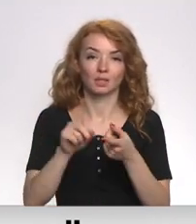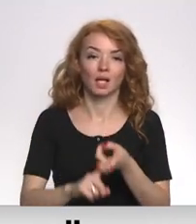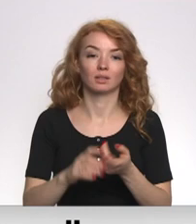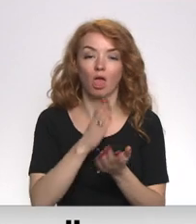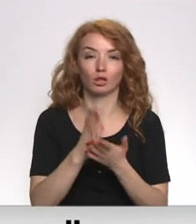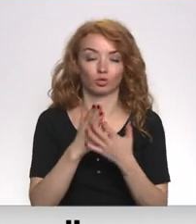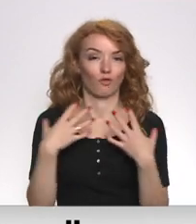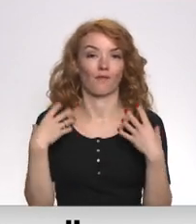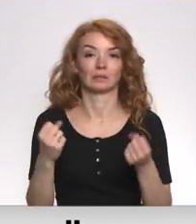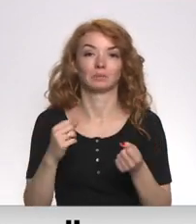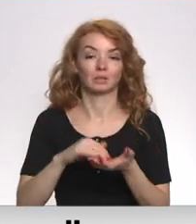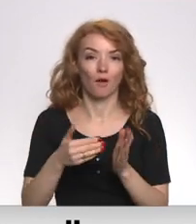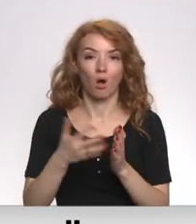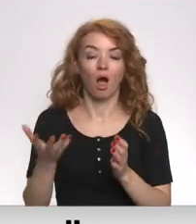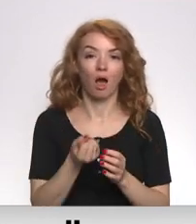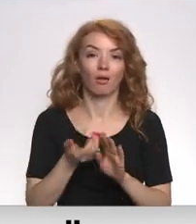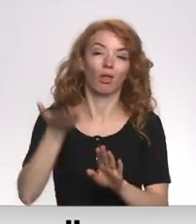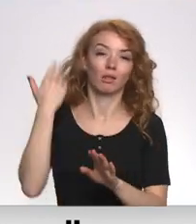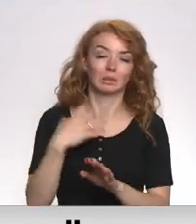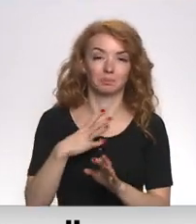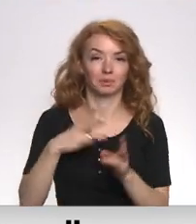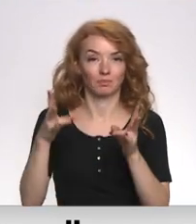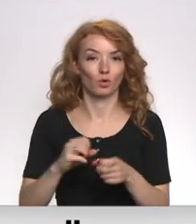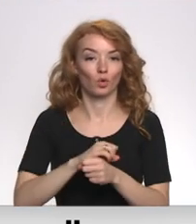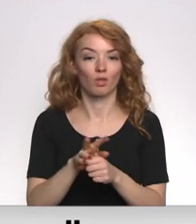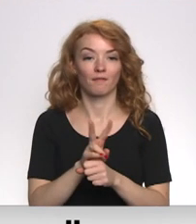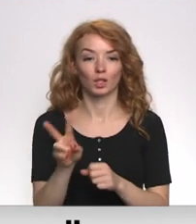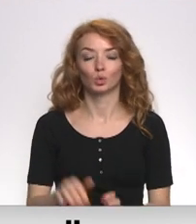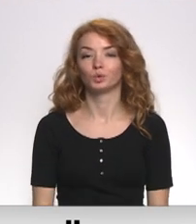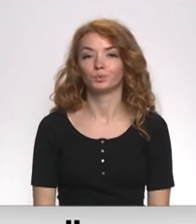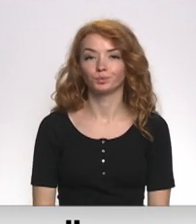veselības stāvokli ar pārslimoto infekciju. Aiki Incains, Kupčs, Latvijas televīzija.